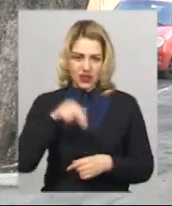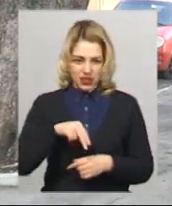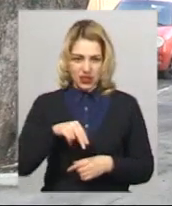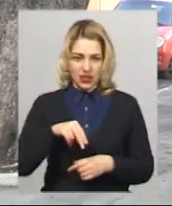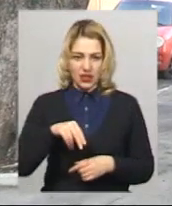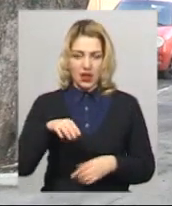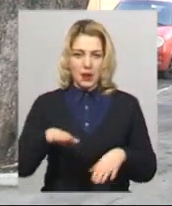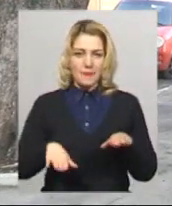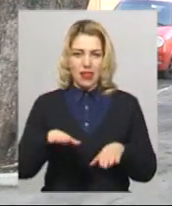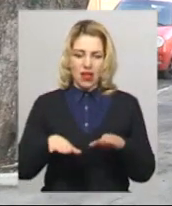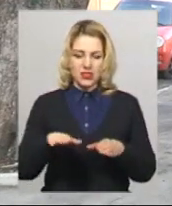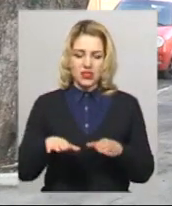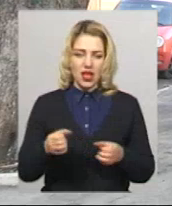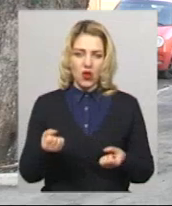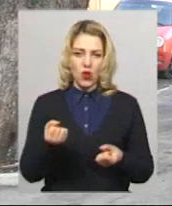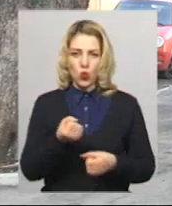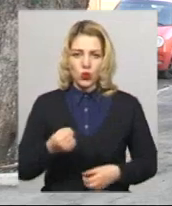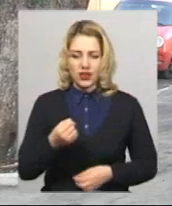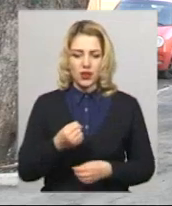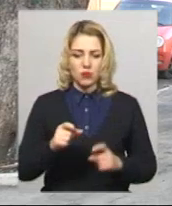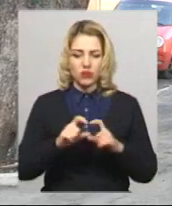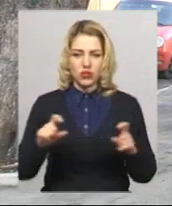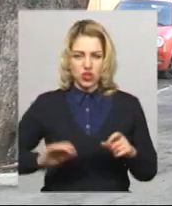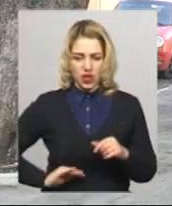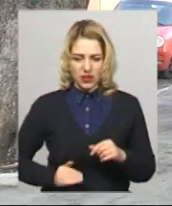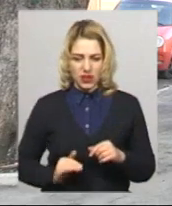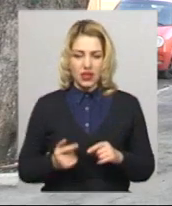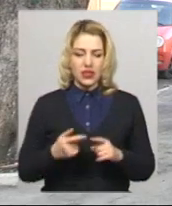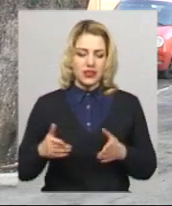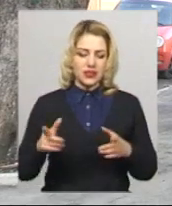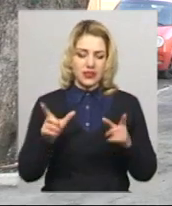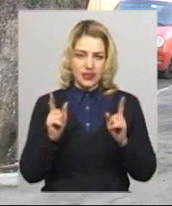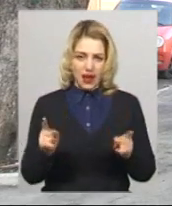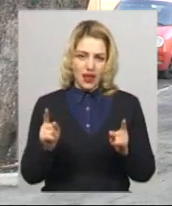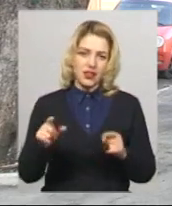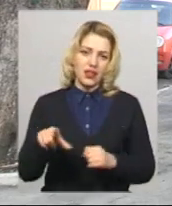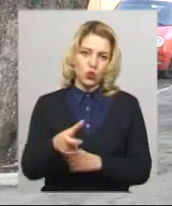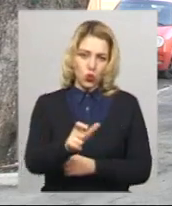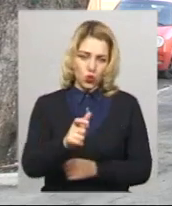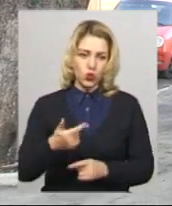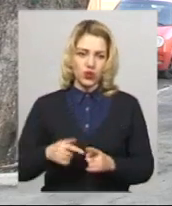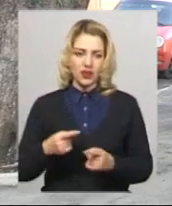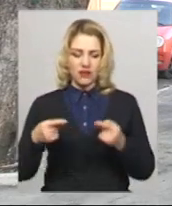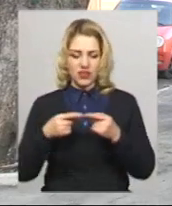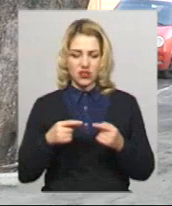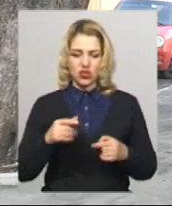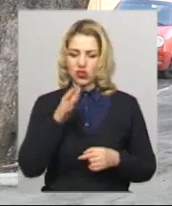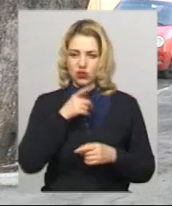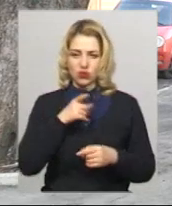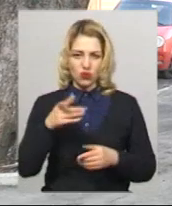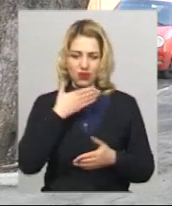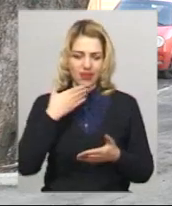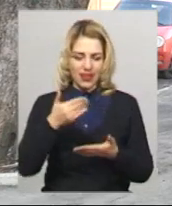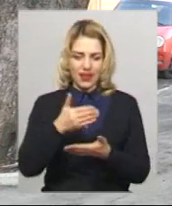балансу утримувача цієї ділянки дороги, вона у визначені строки не усунута,